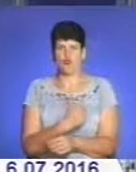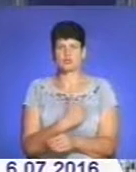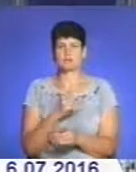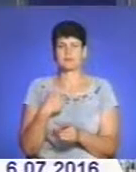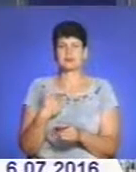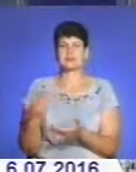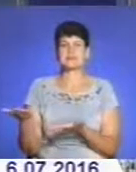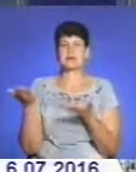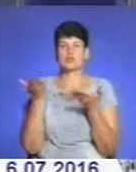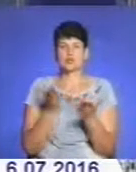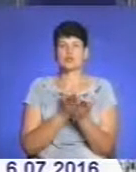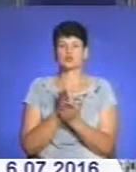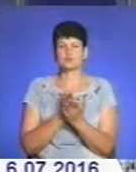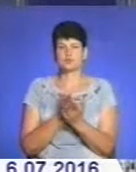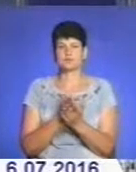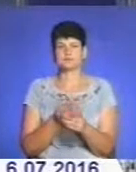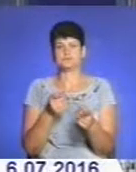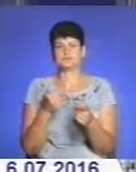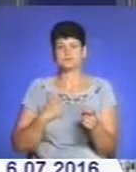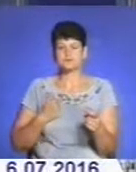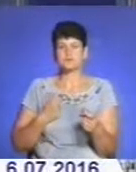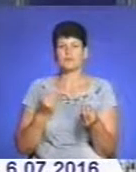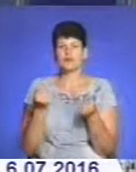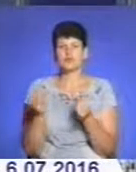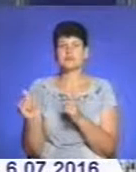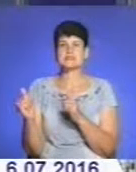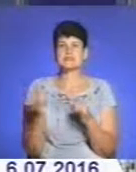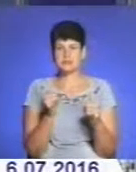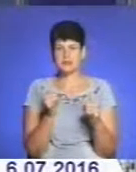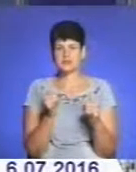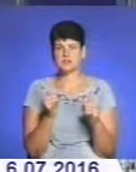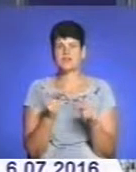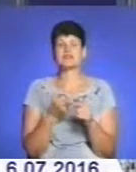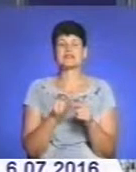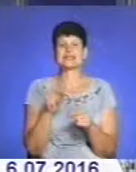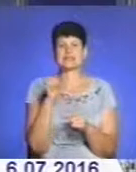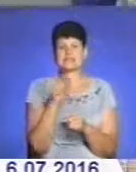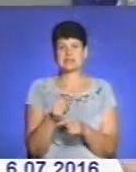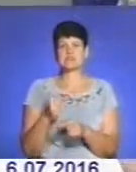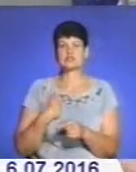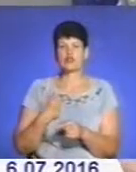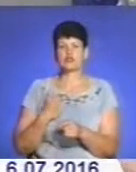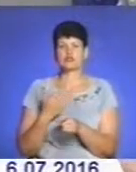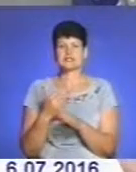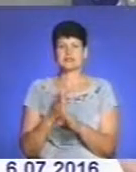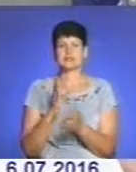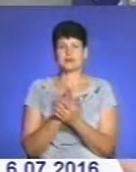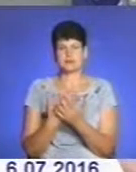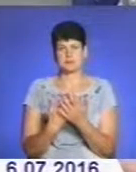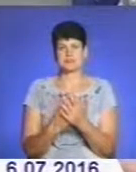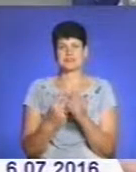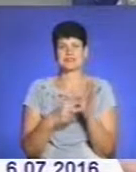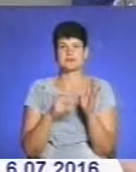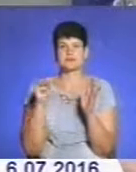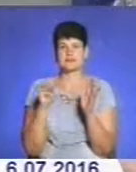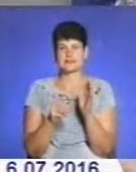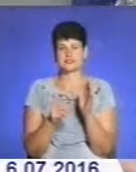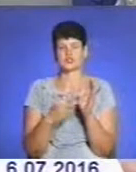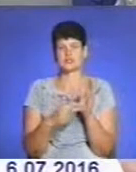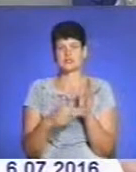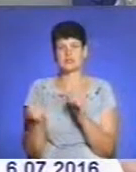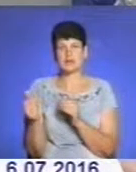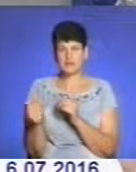для служби Збройних сил України, тим більше, що грошове забезпечення безпосередньо в цих військових частинах складає мінімально 7070 гривень. Ну, в